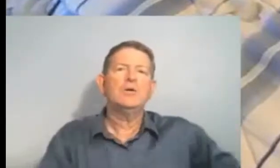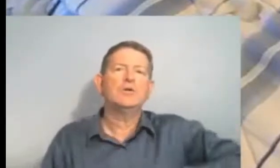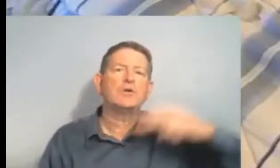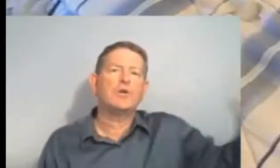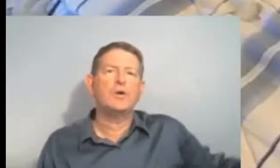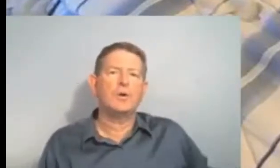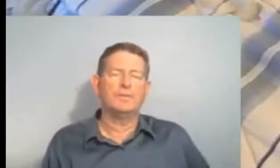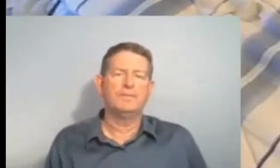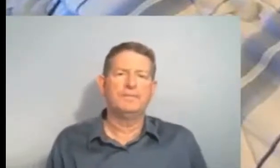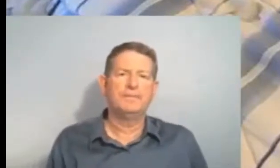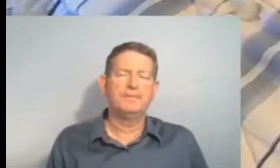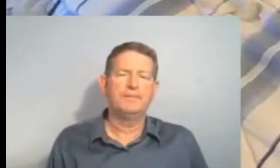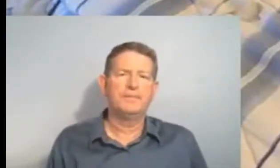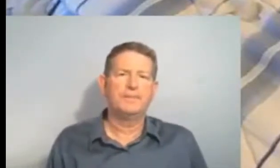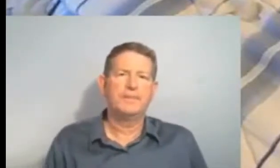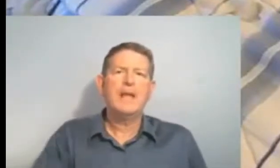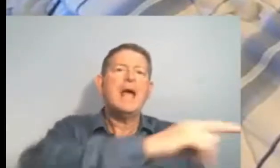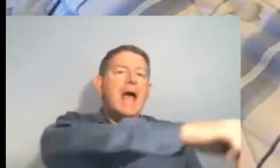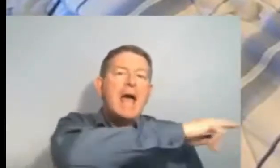Il se.